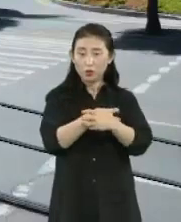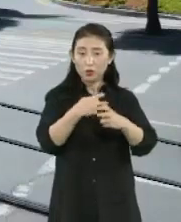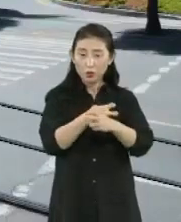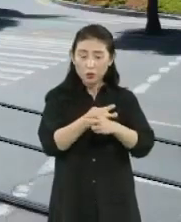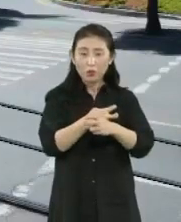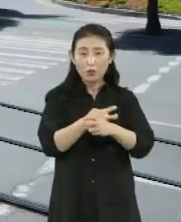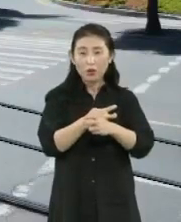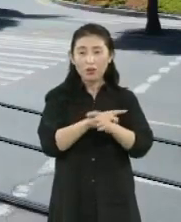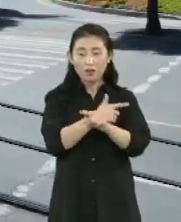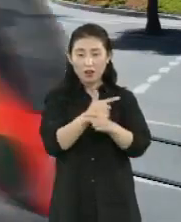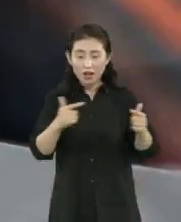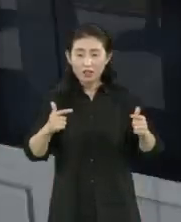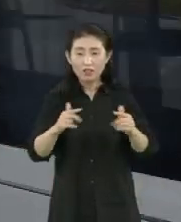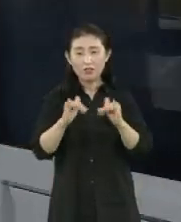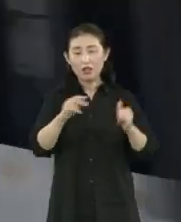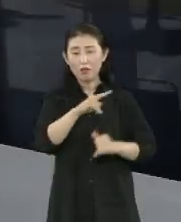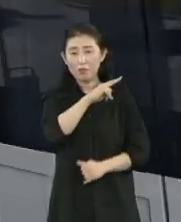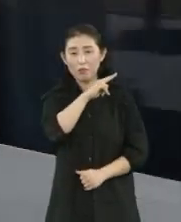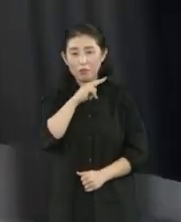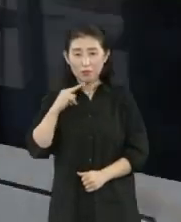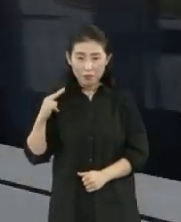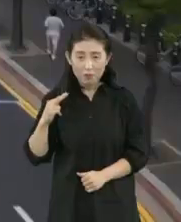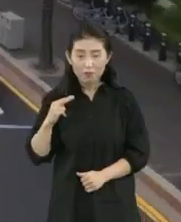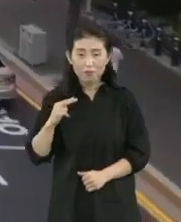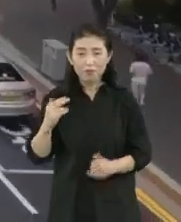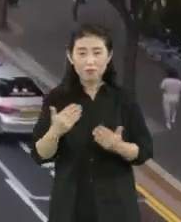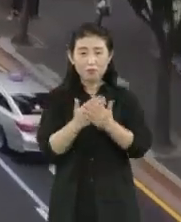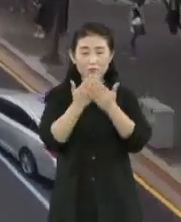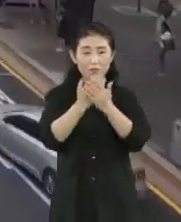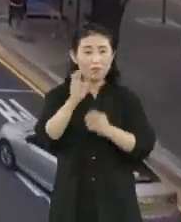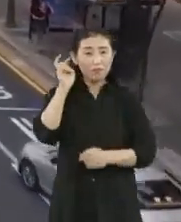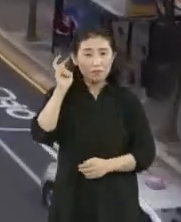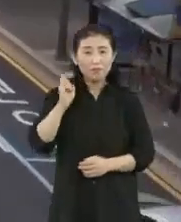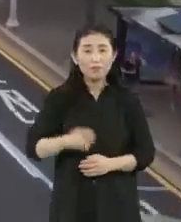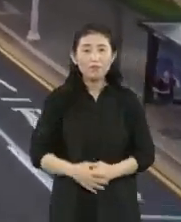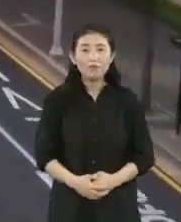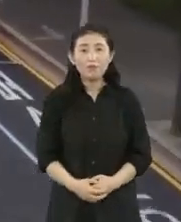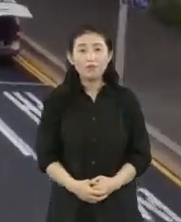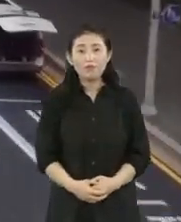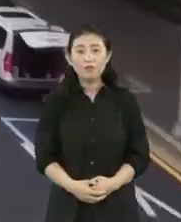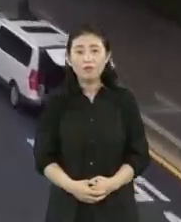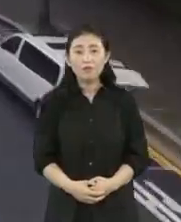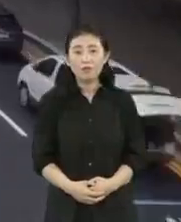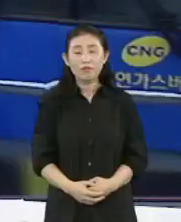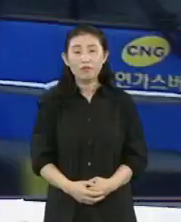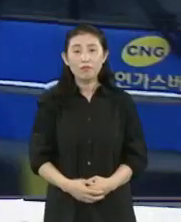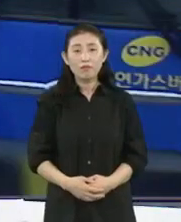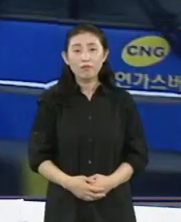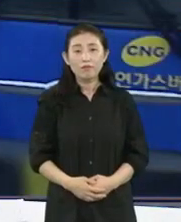후진도시에서 선도도시로 변화할 수 있을지 주목됩니다. TJB 장석영입니다.